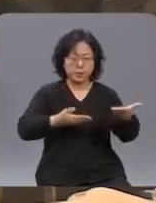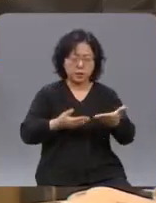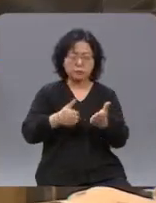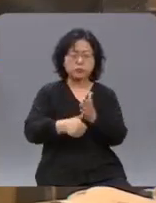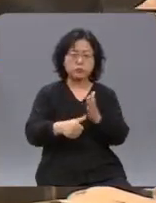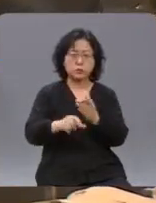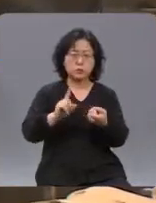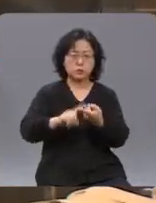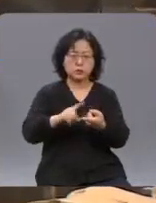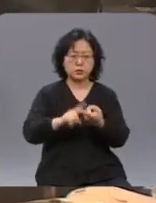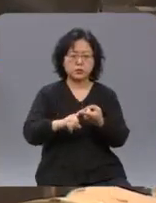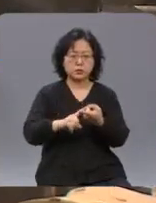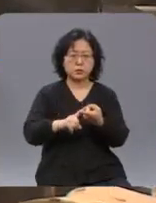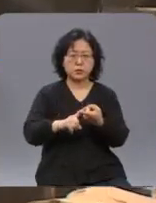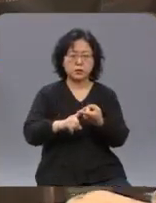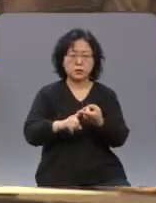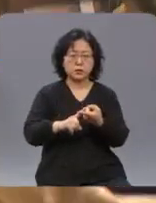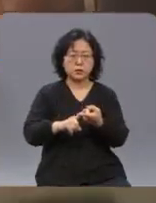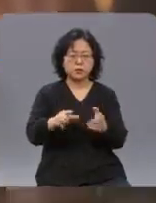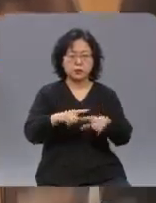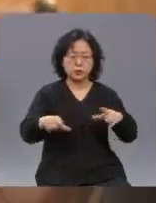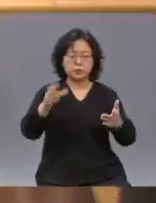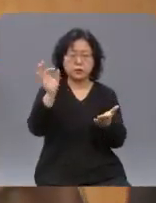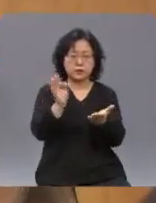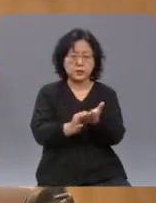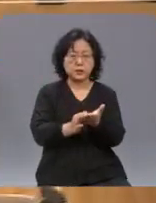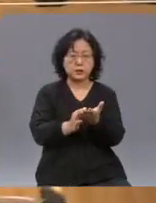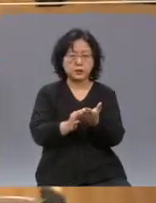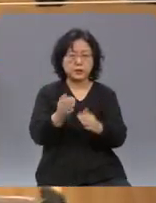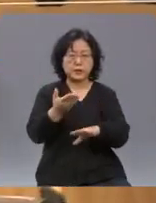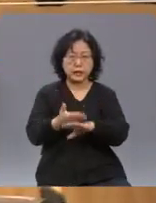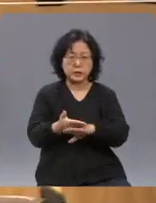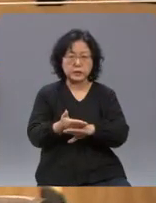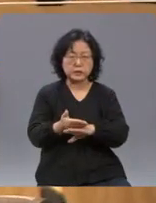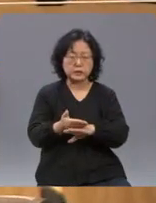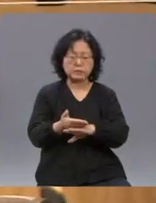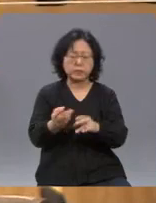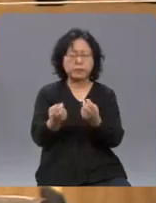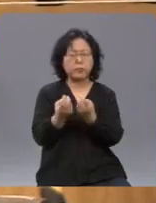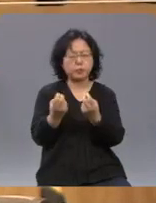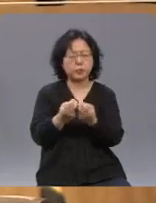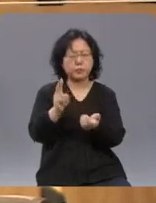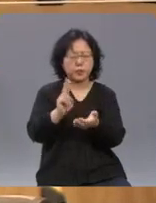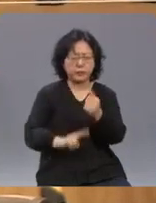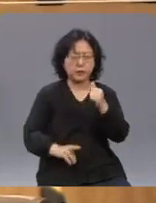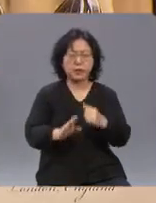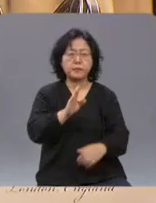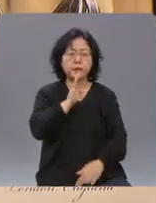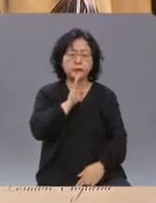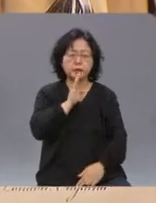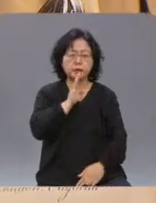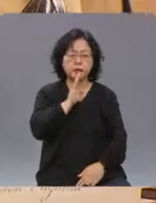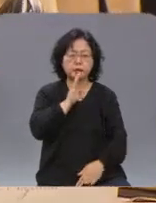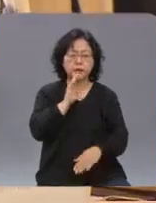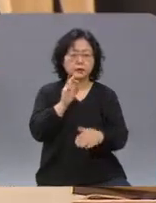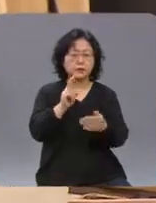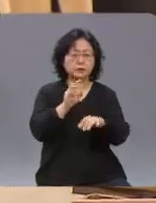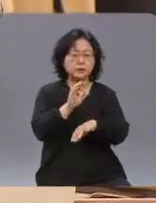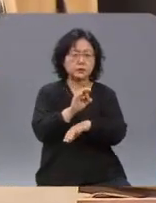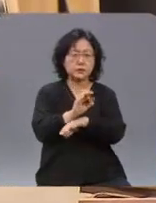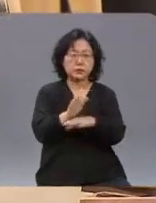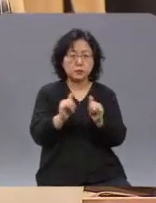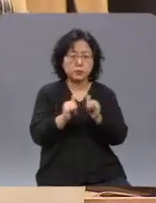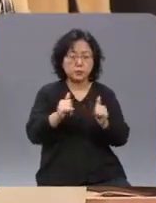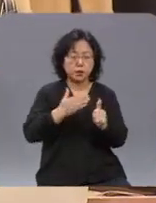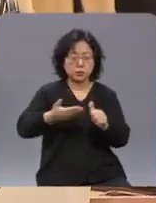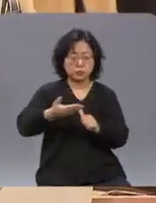같은 경우에는 시중가보다 저렴한 가격으로 다른 루트를 통해서 판매하는 것이 적절합니다 소비자한테 알리지